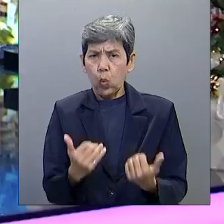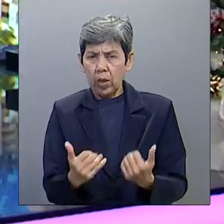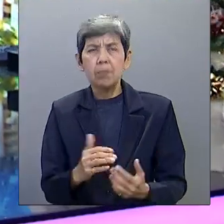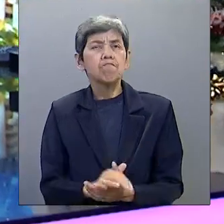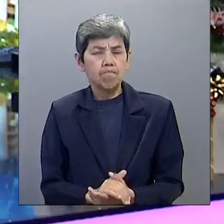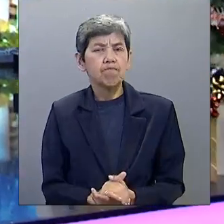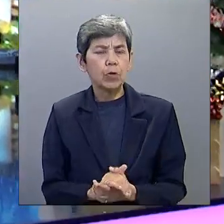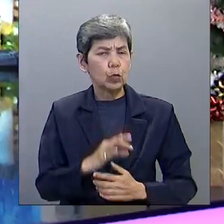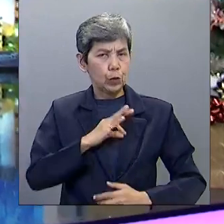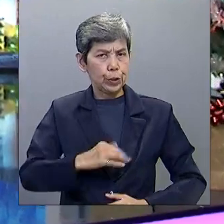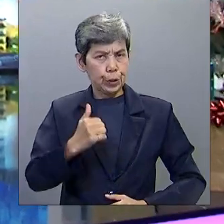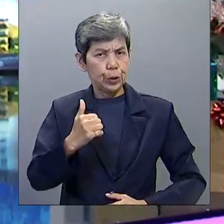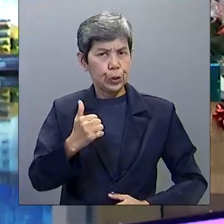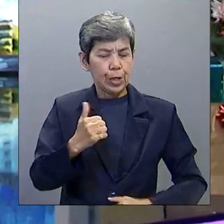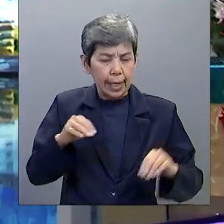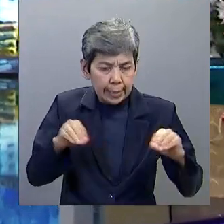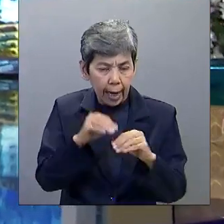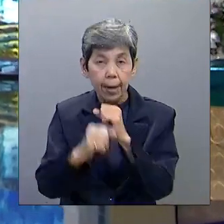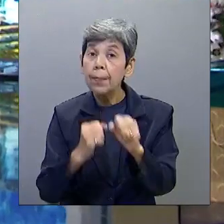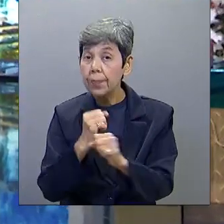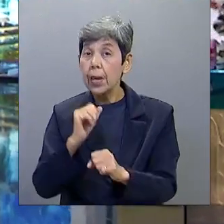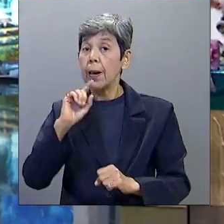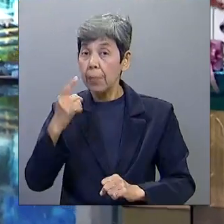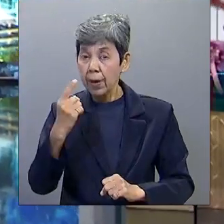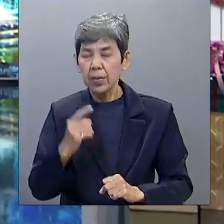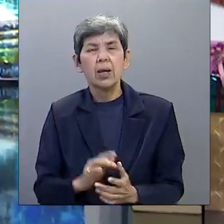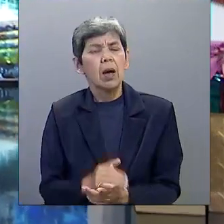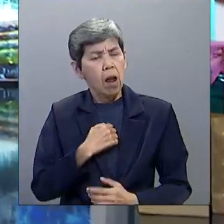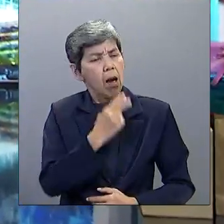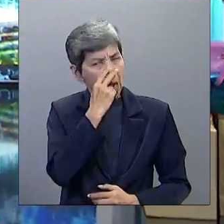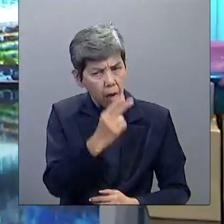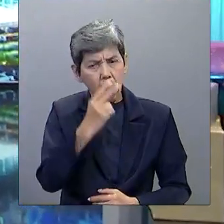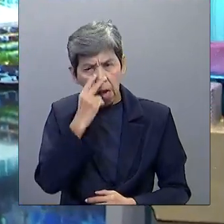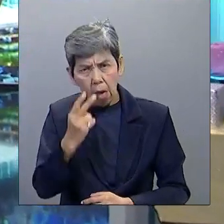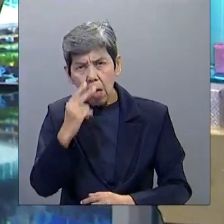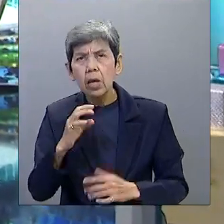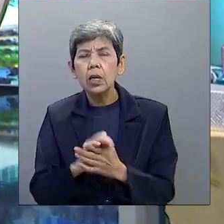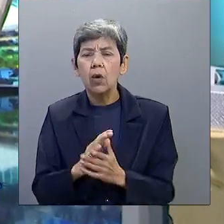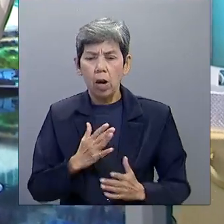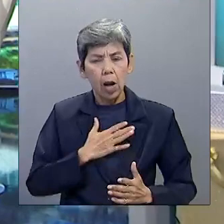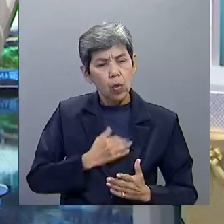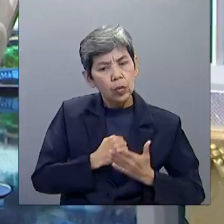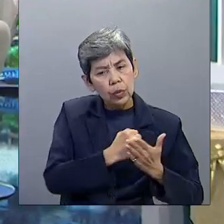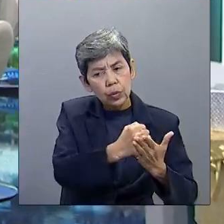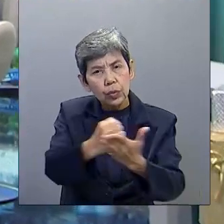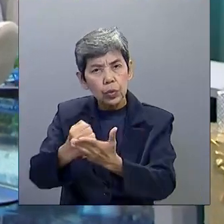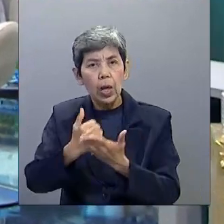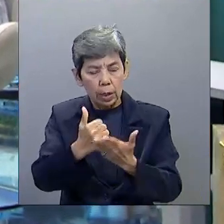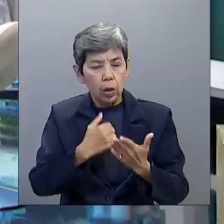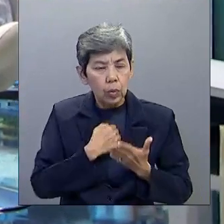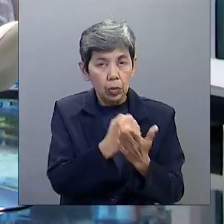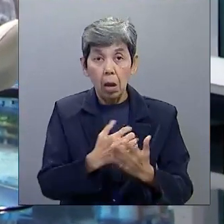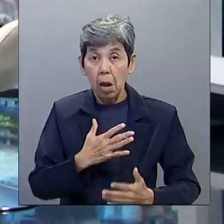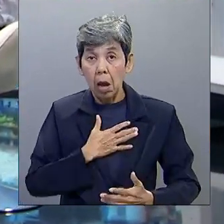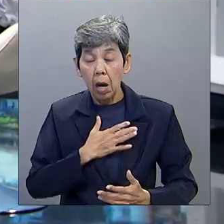บอกว่าเป็นโอกาสอันดีมากคือใกล้เทศกาลปีใหม่แล้วหลายๆท่านอาจจะเห็นว่าเรื่องของผู้ให้เยอะจริงๆแต่ต้องบอกว่าการที่